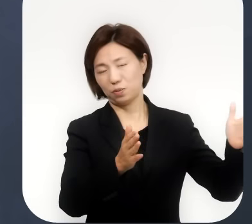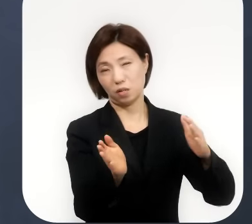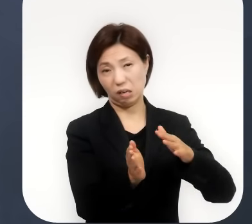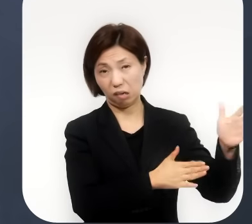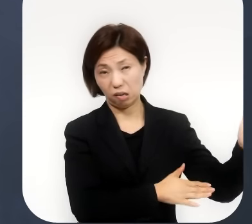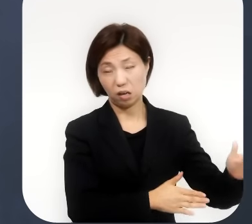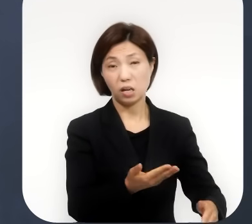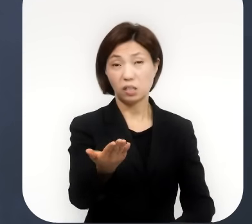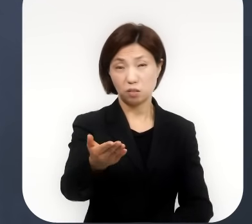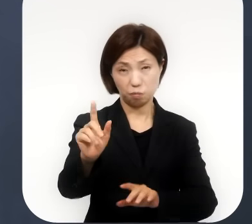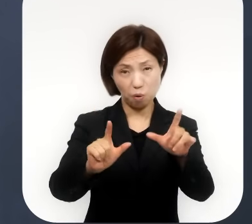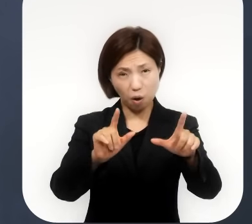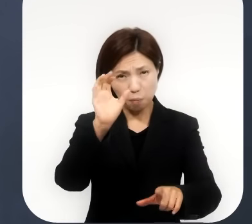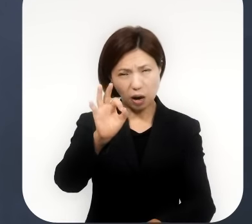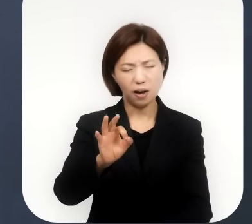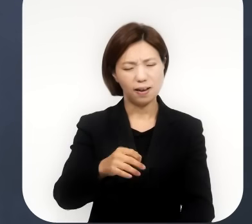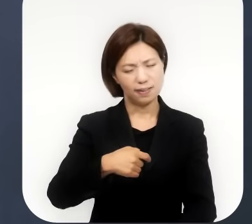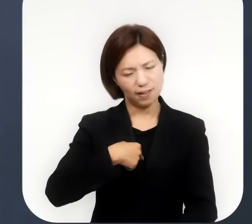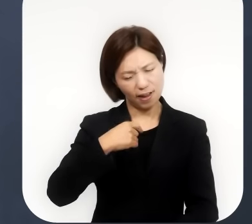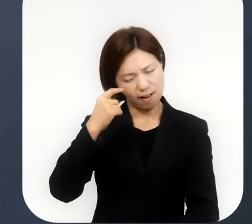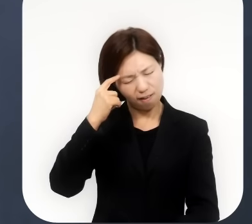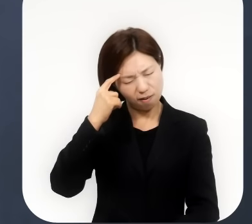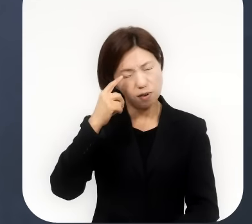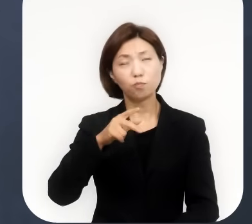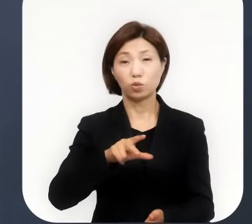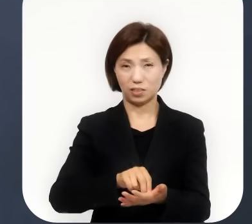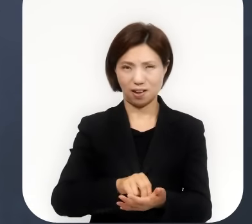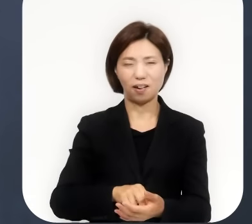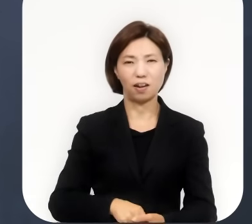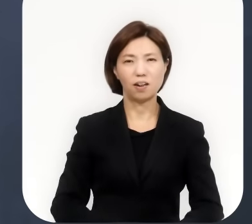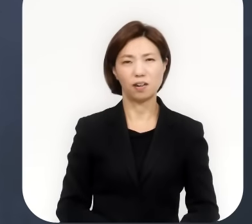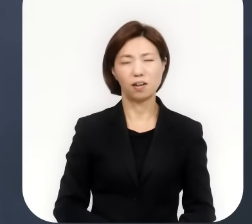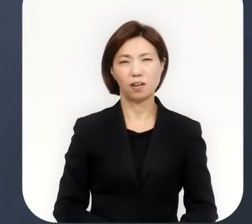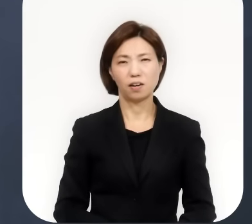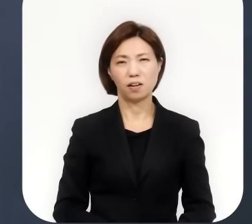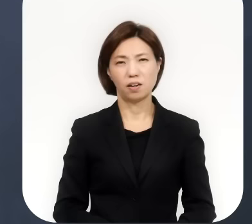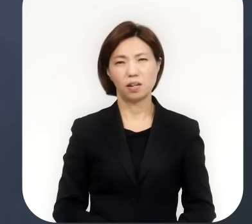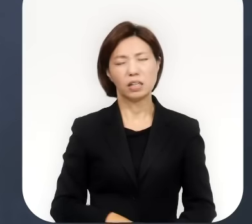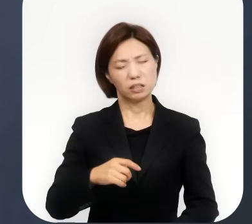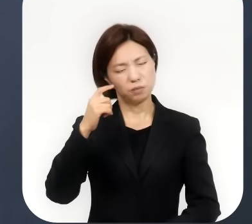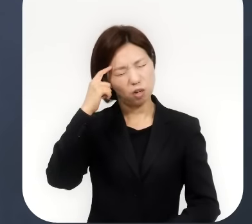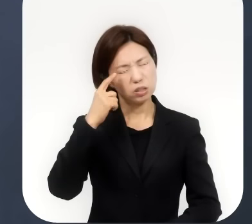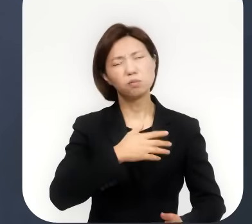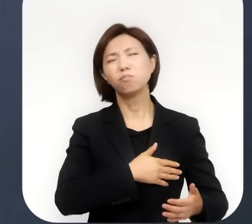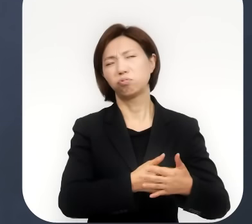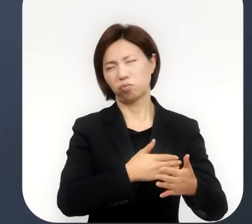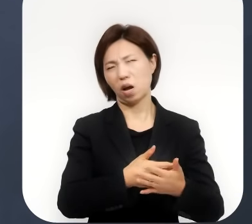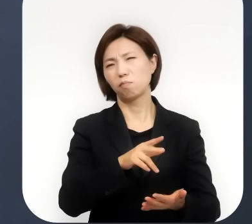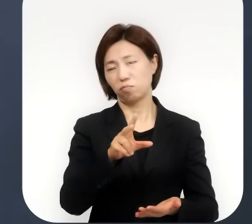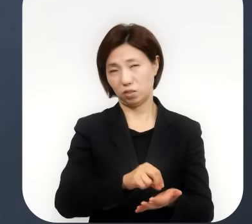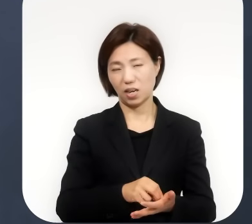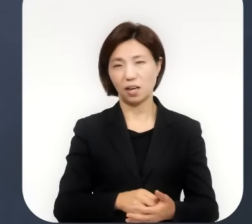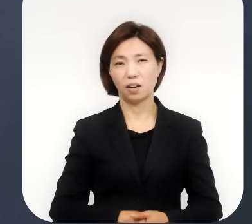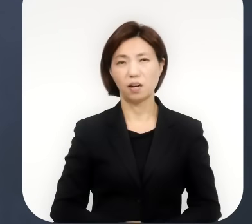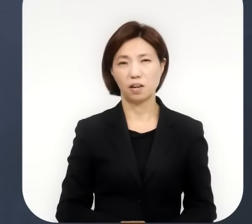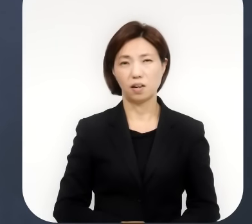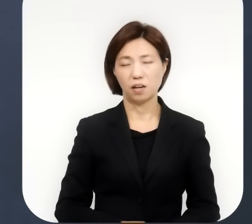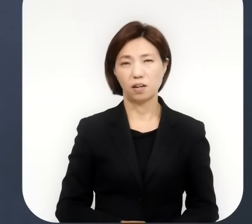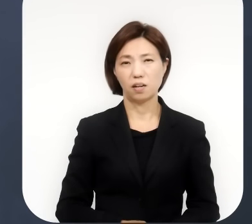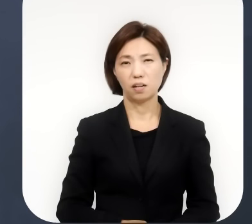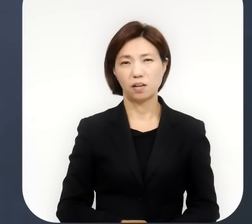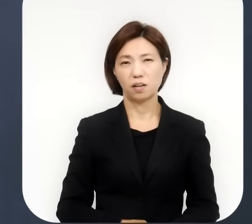말고 전체 경과로 볼 때 아 이건 내 정신적으로 좀 어 불안한 병이다